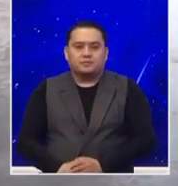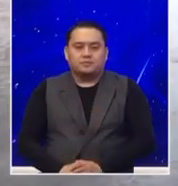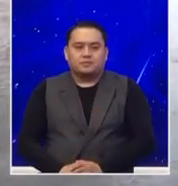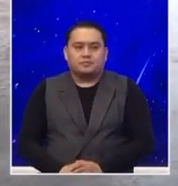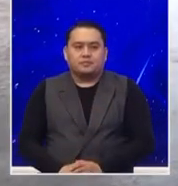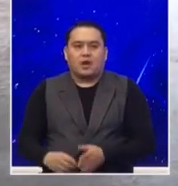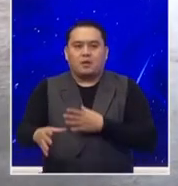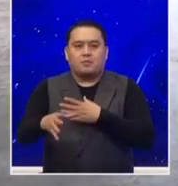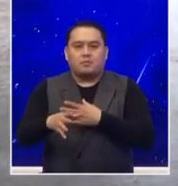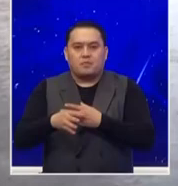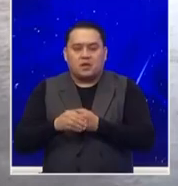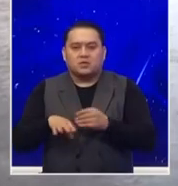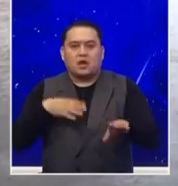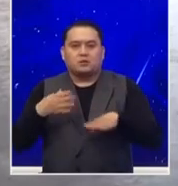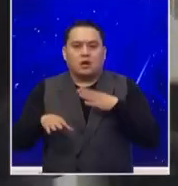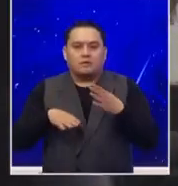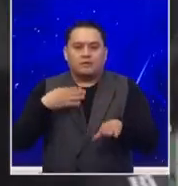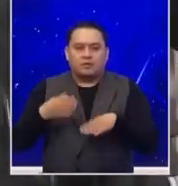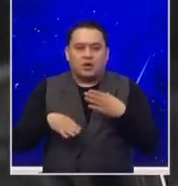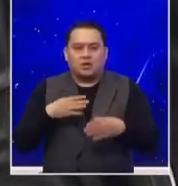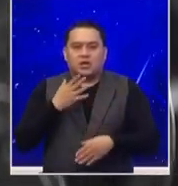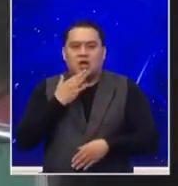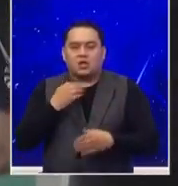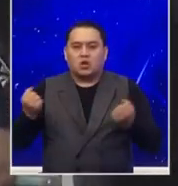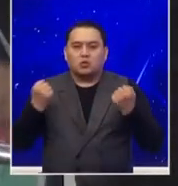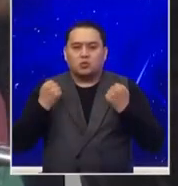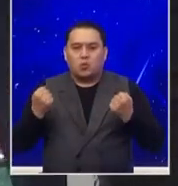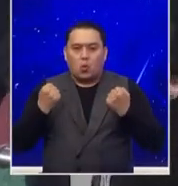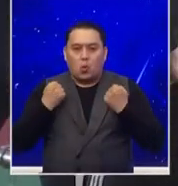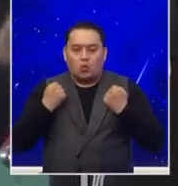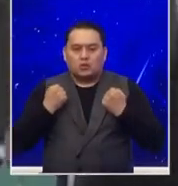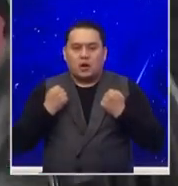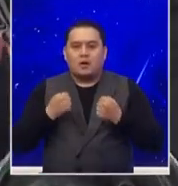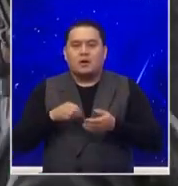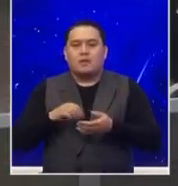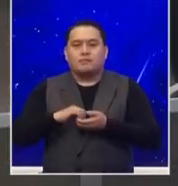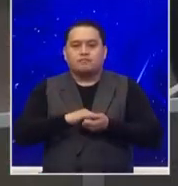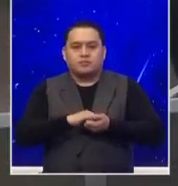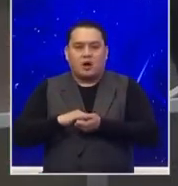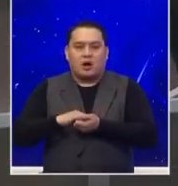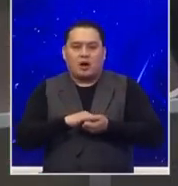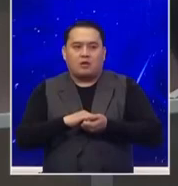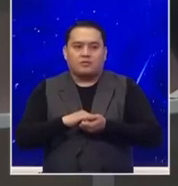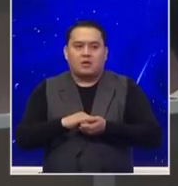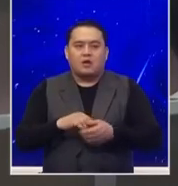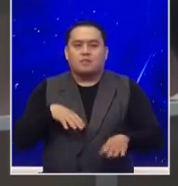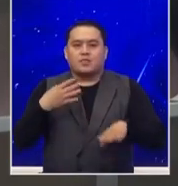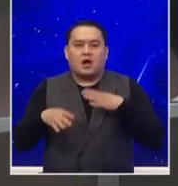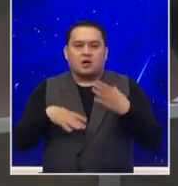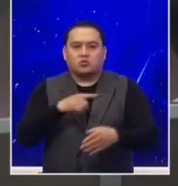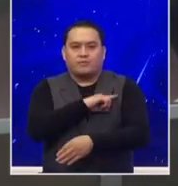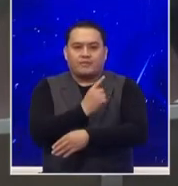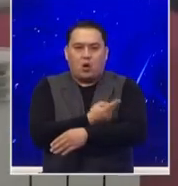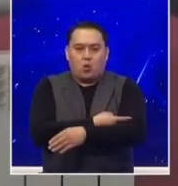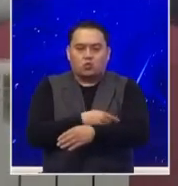Вместе со своей командой Ербол оттачивает мастерство и навыки национального вида спорта. Однако помимо борьбы на ковре, спортсмены совершенствуют физическую силу.